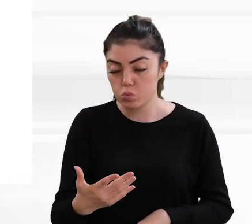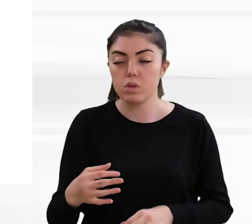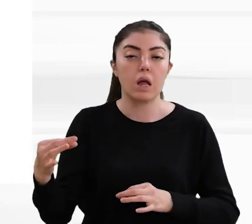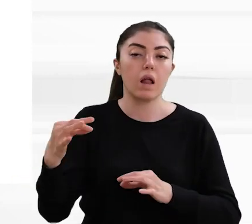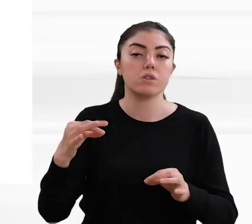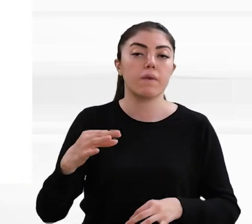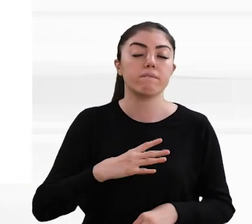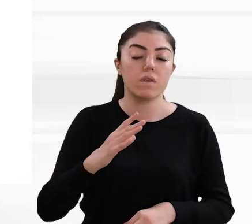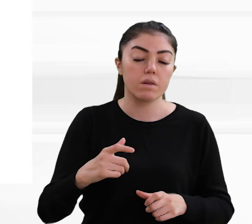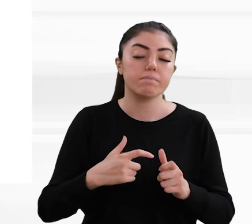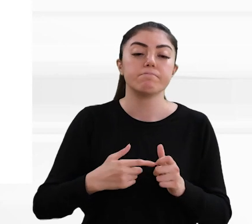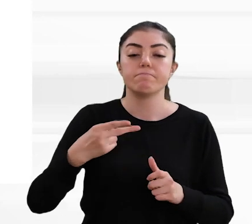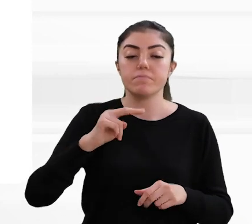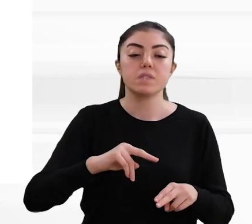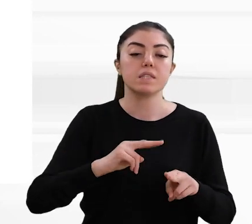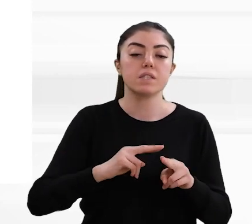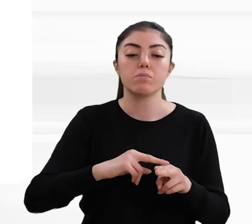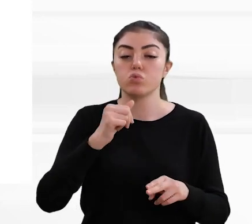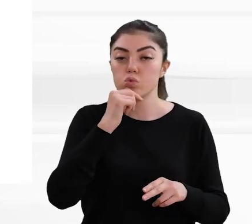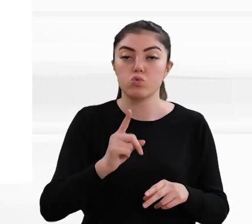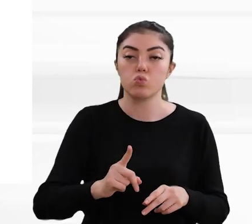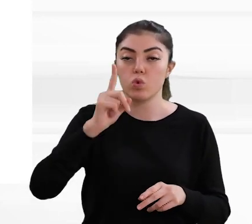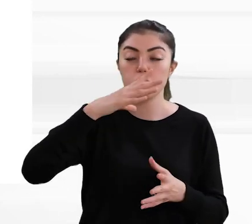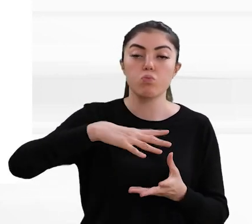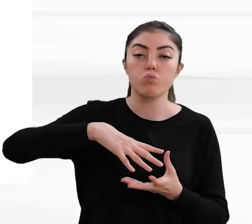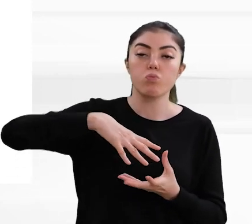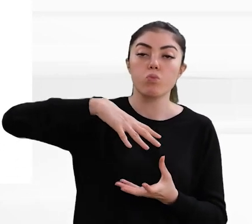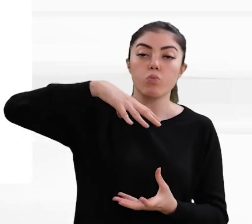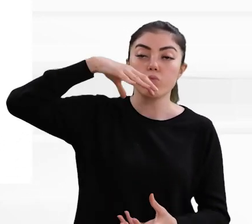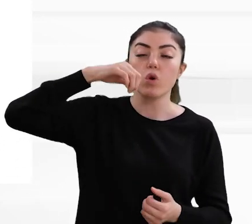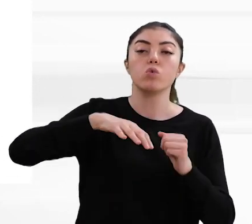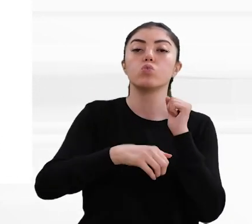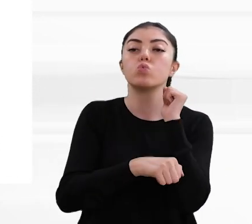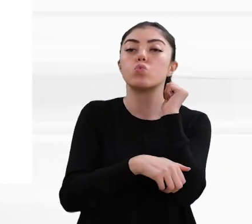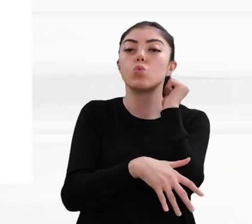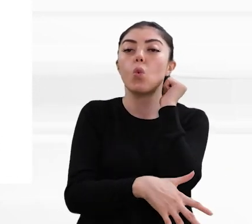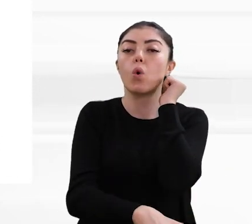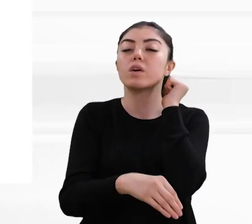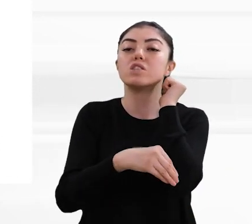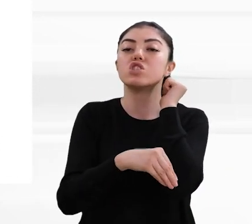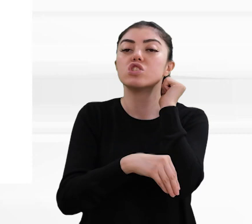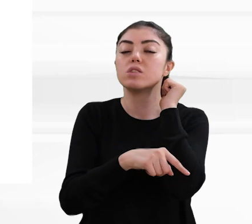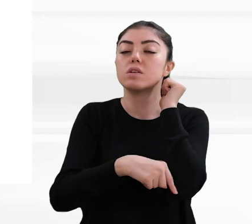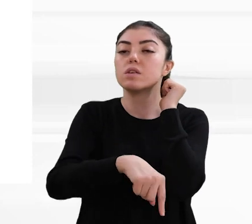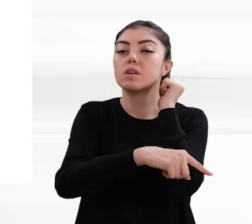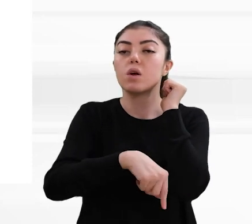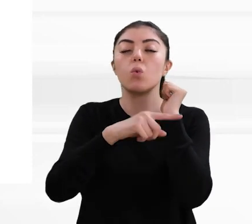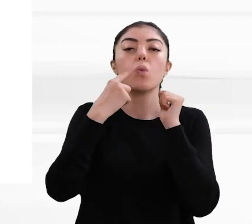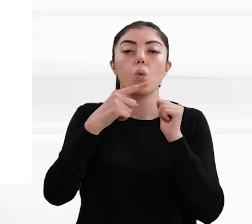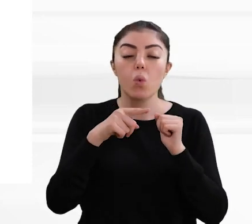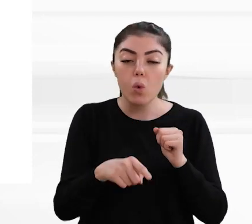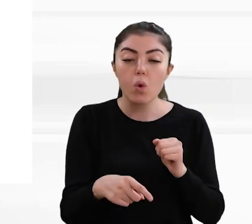iletişim vardır Eğer kısmındaki su yukarı doğru çekildikçe köklü ozmotik basıncı artar su yukarı gittikçe çok